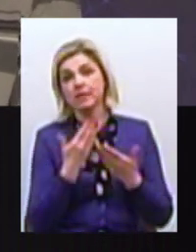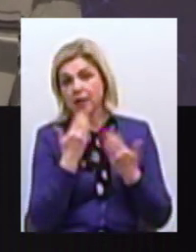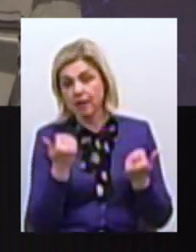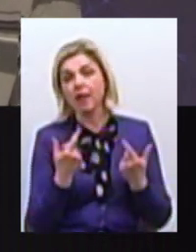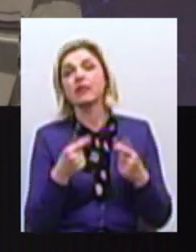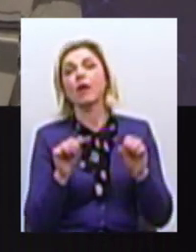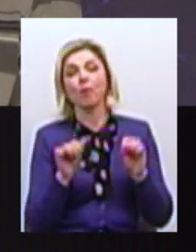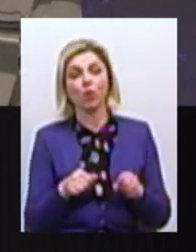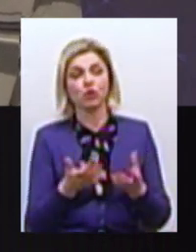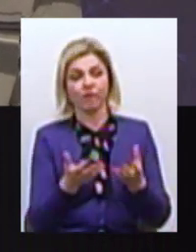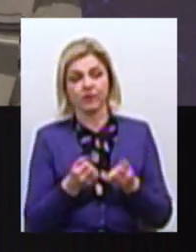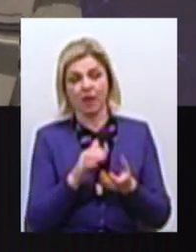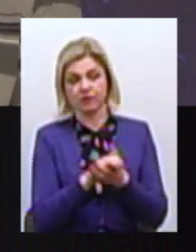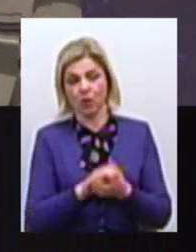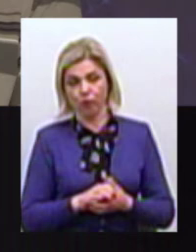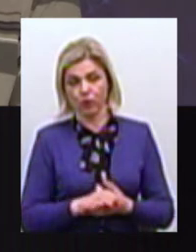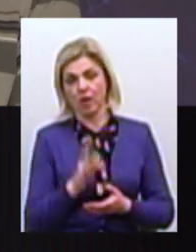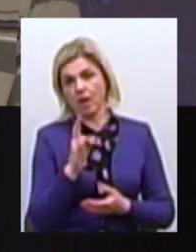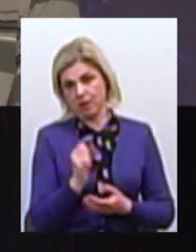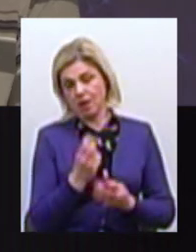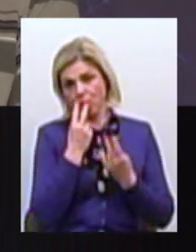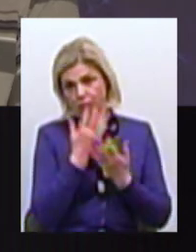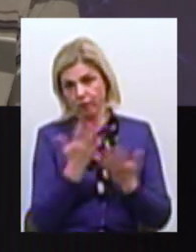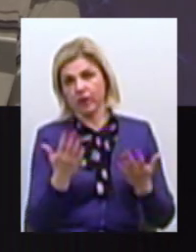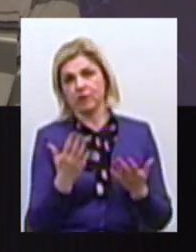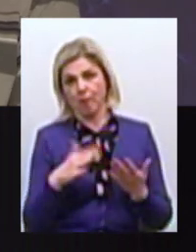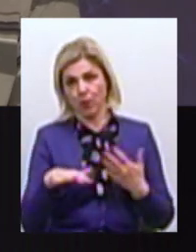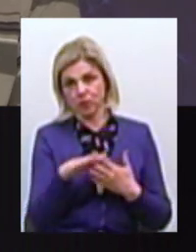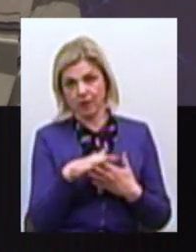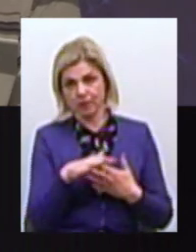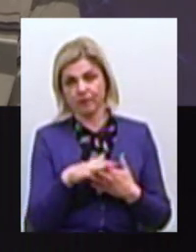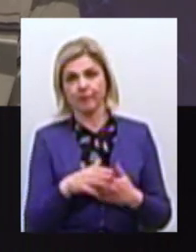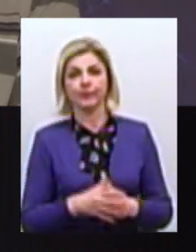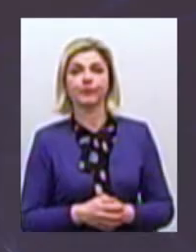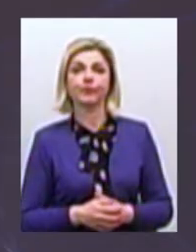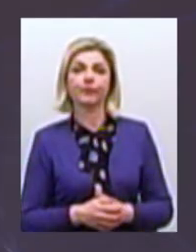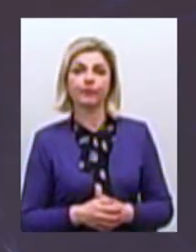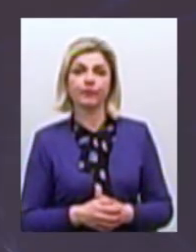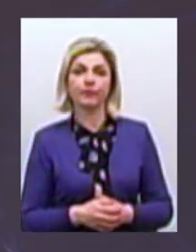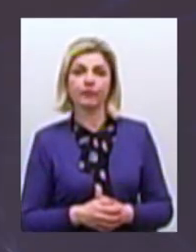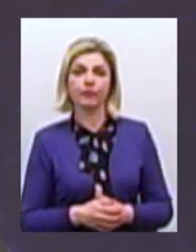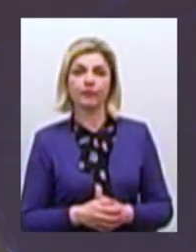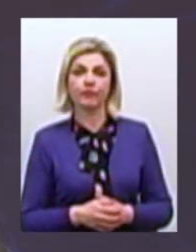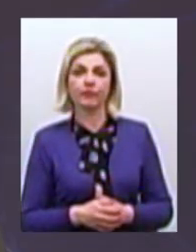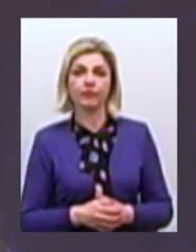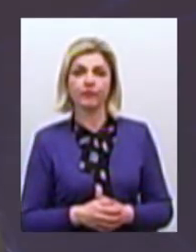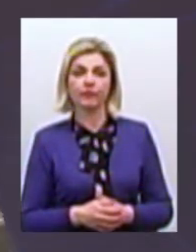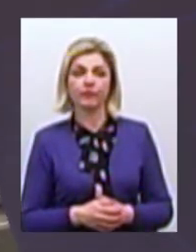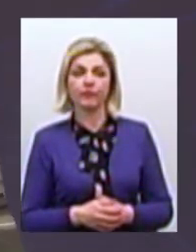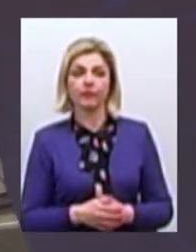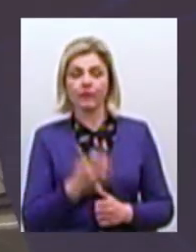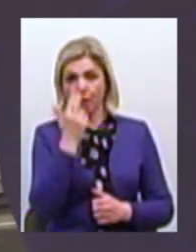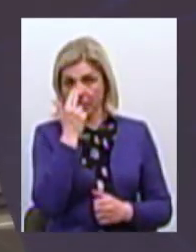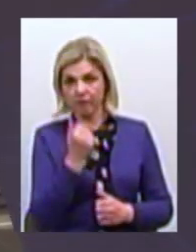з нею ознайомитися? Пожалуйста. На публічному якомусь пространстві? Інтернет, де у вас є ця інформація? Привичне вам